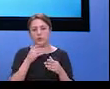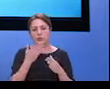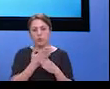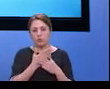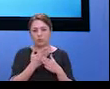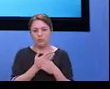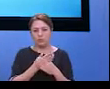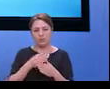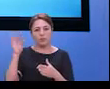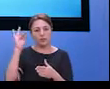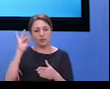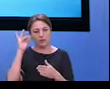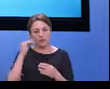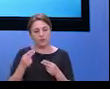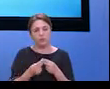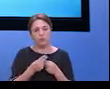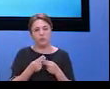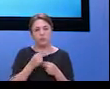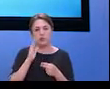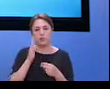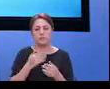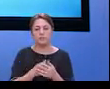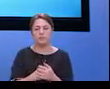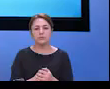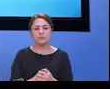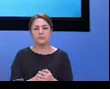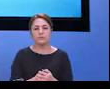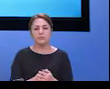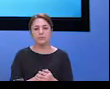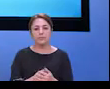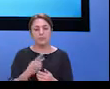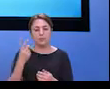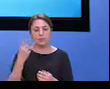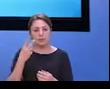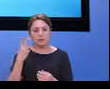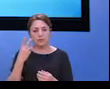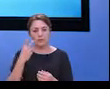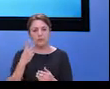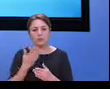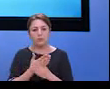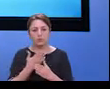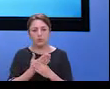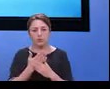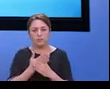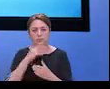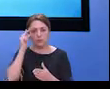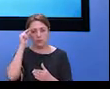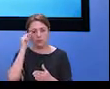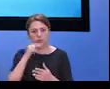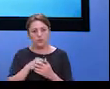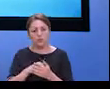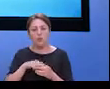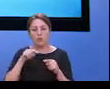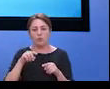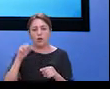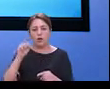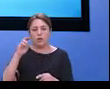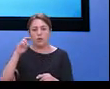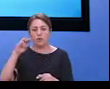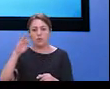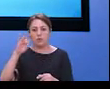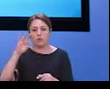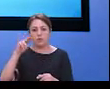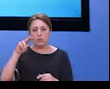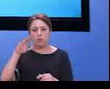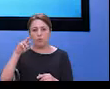biz tarixni nimalar ekanmiz, tiklar ekanmiz. Ikkinchi yordamga keladigan fan bu antropologiya.